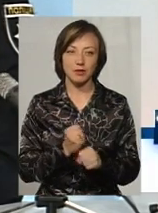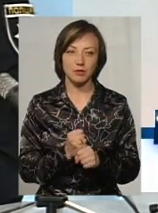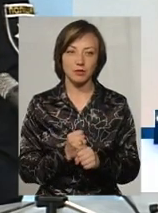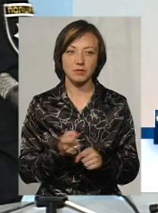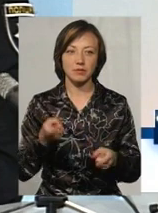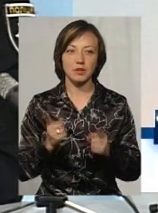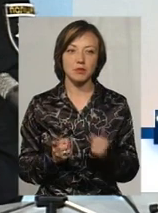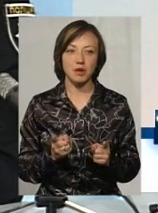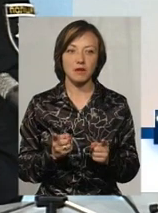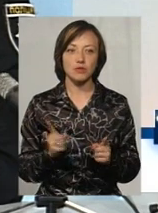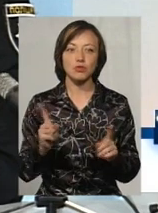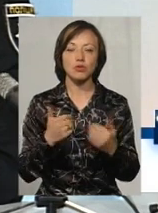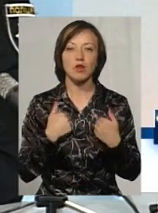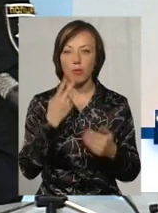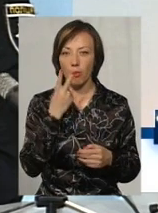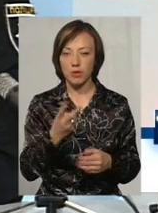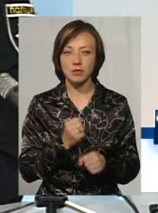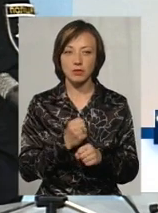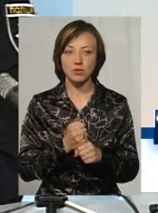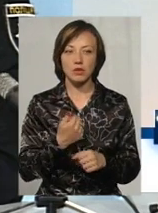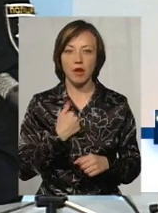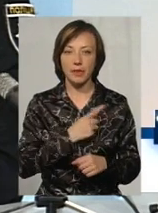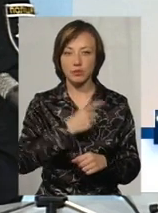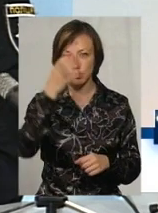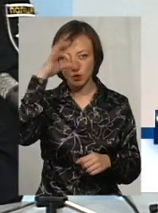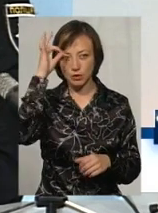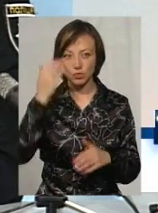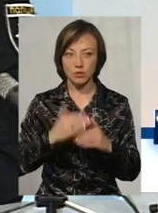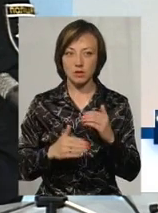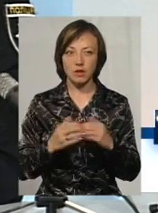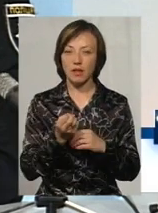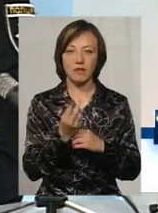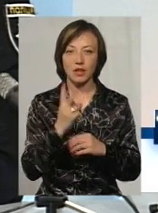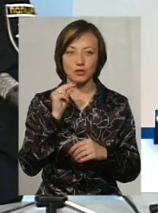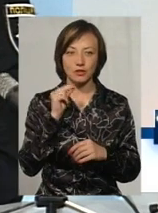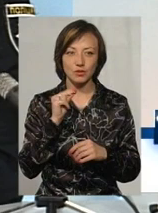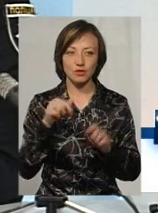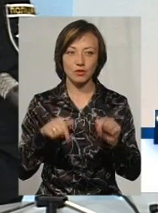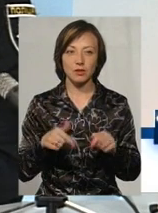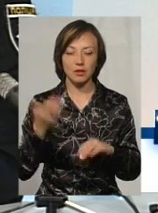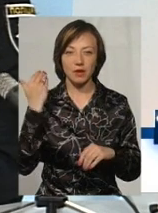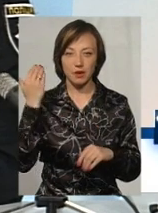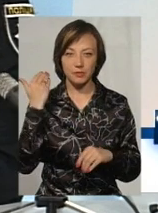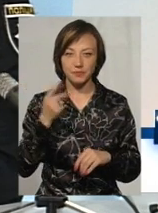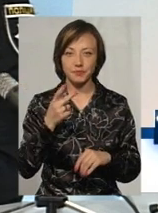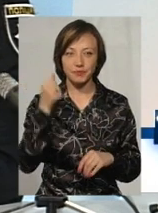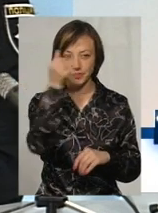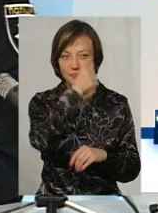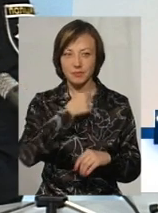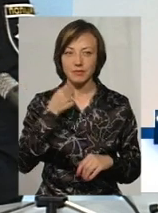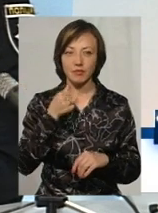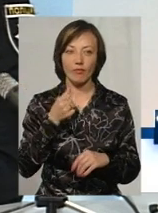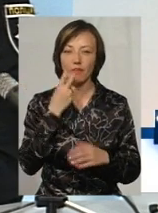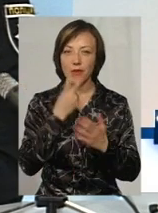працюємо. Насправді, от, що я побачив, працюю я патрульній поліції вже не з 12 числа цього місяця, а вже півтора року.